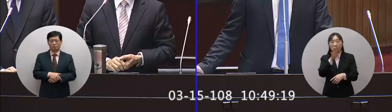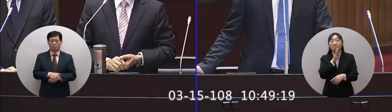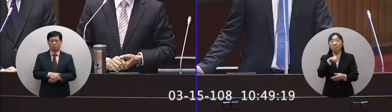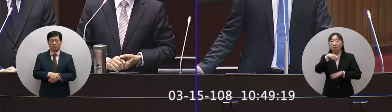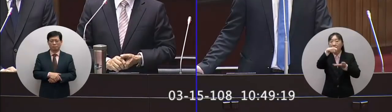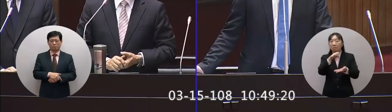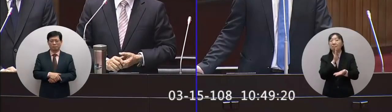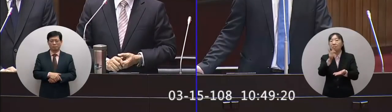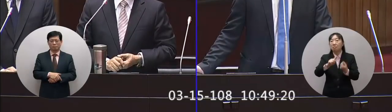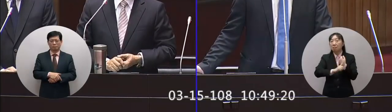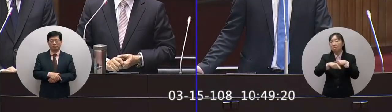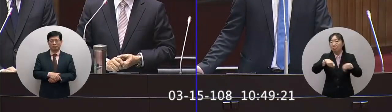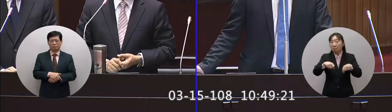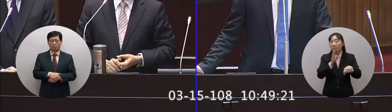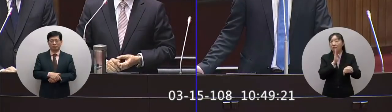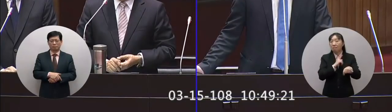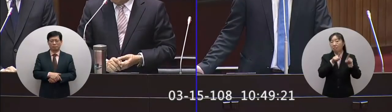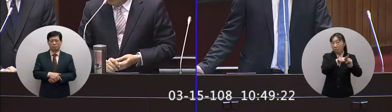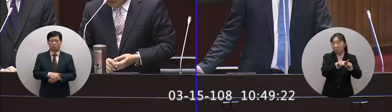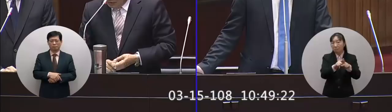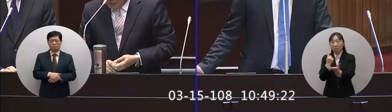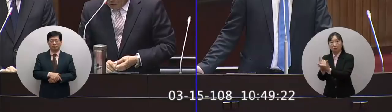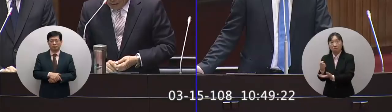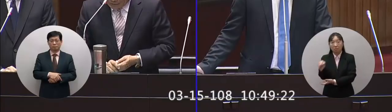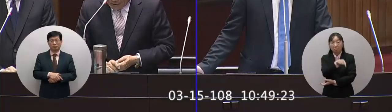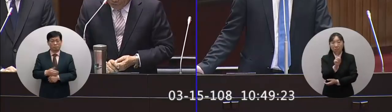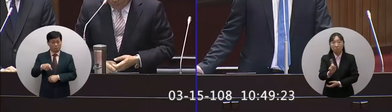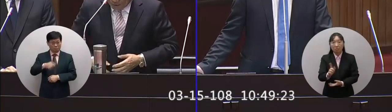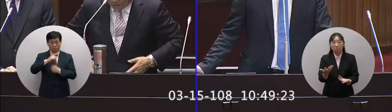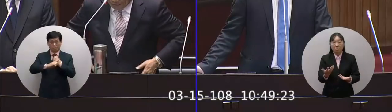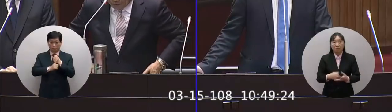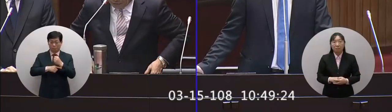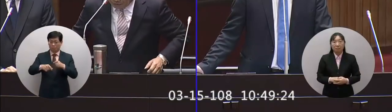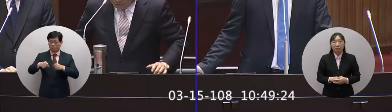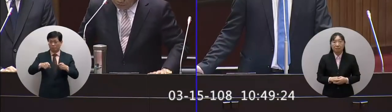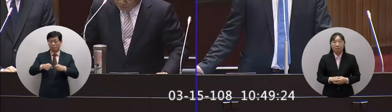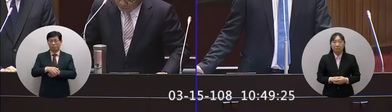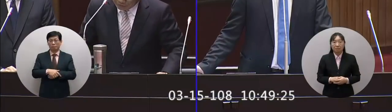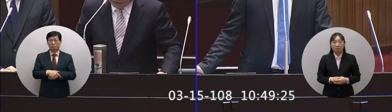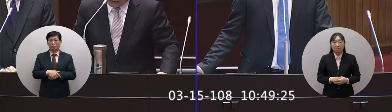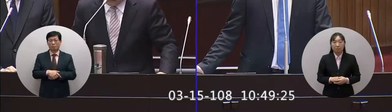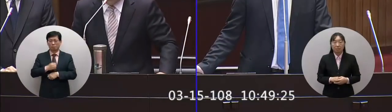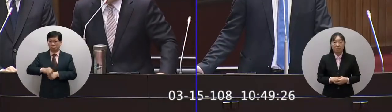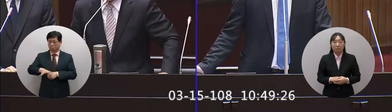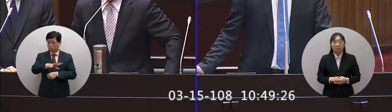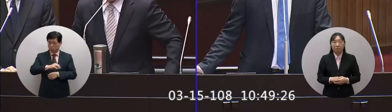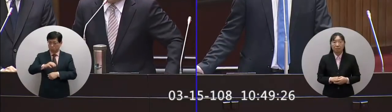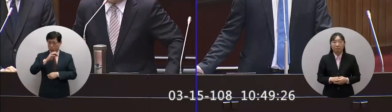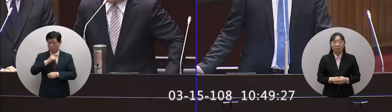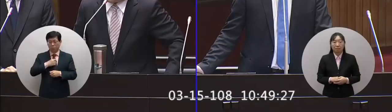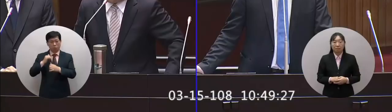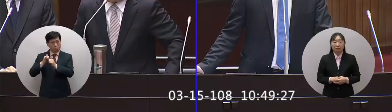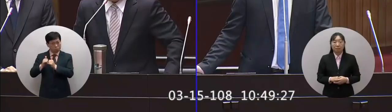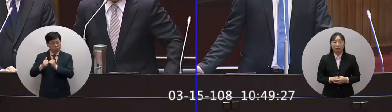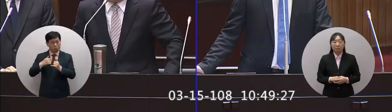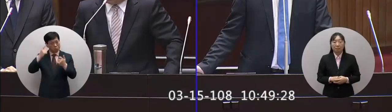么样子的法案吗？是陪审还是参审？ 相关这一方面，整个审议跟社